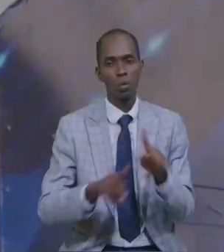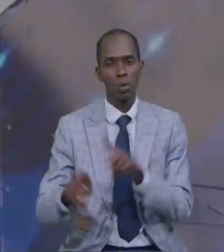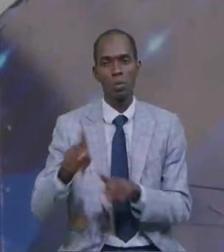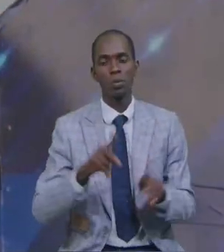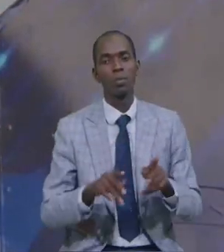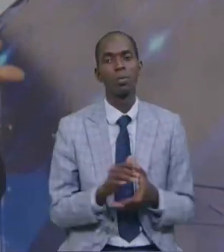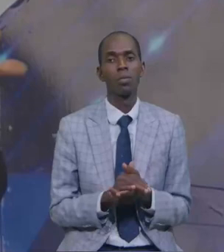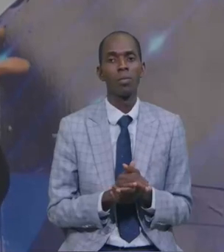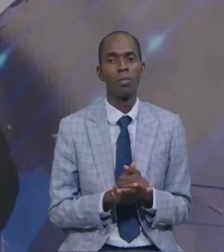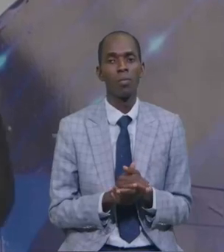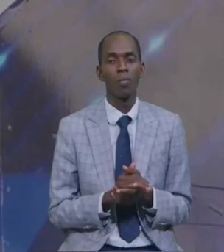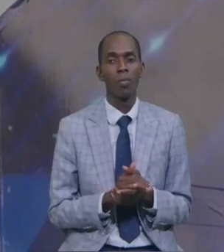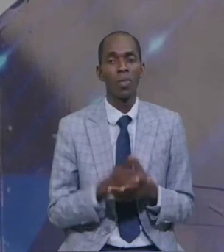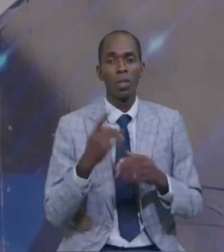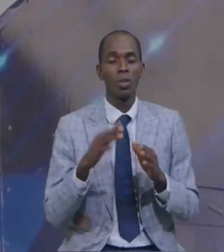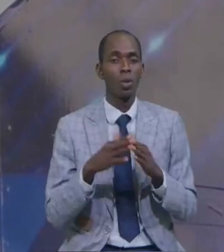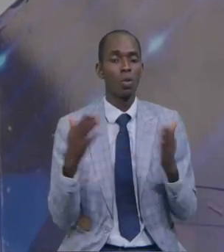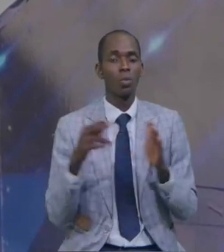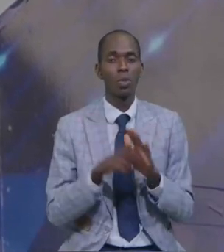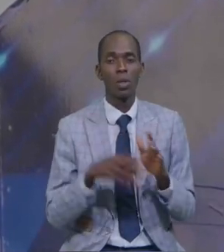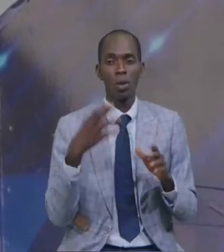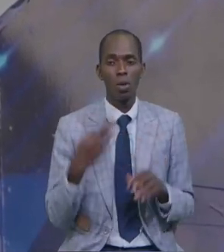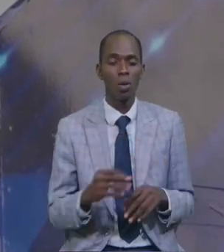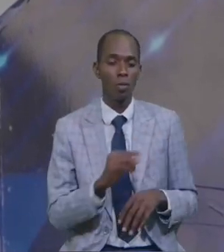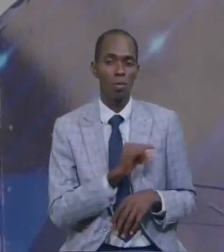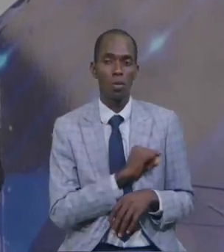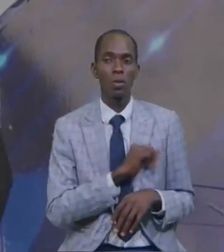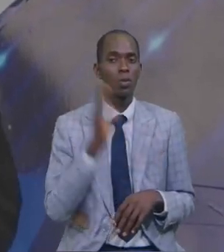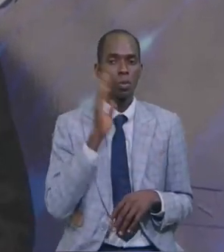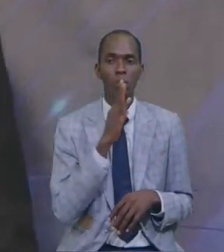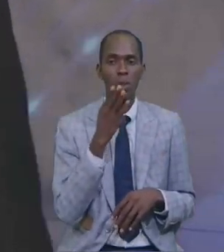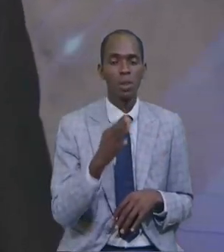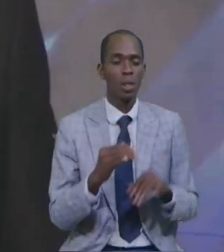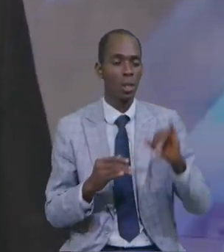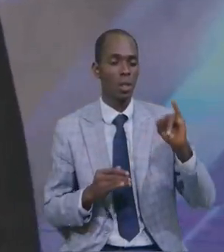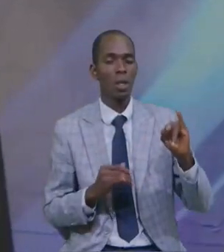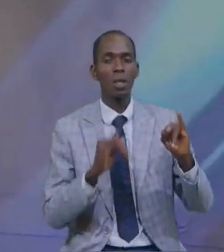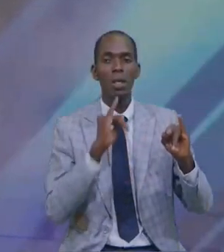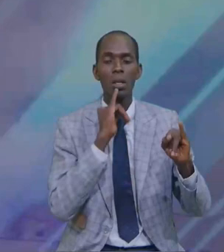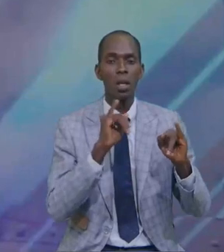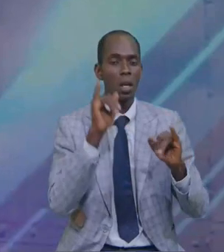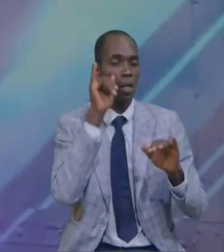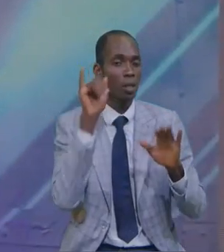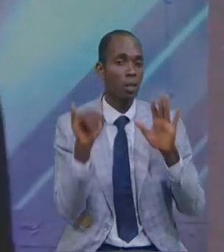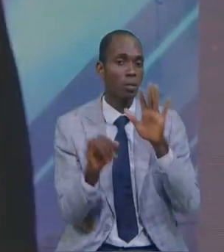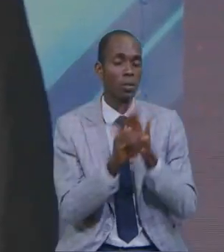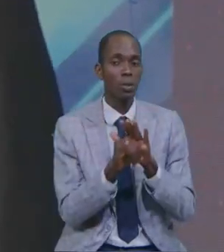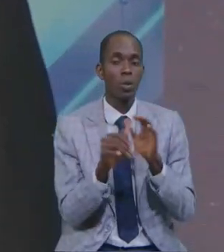Le I, c'est l'identification aux actions de Christ. Tout ce que Christ ne fera